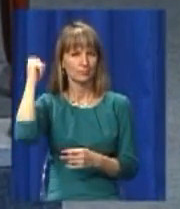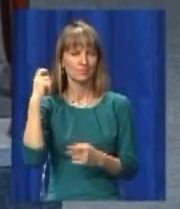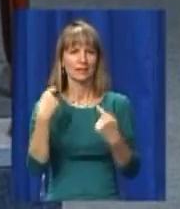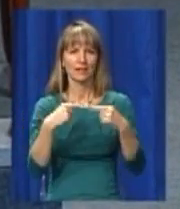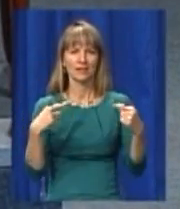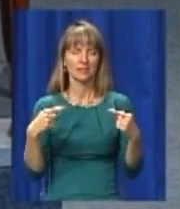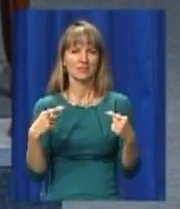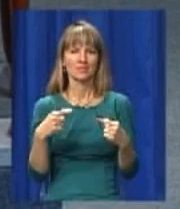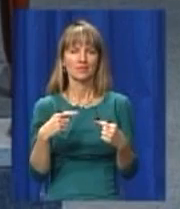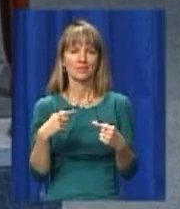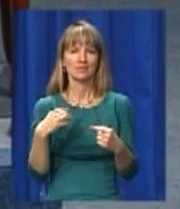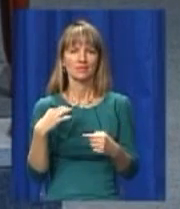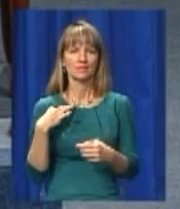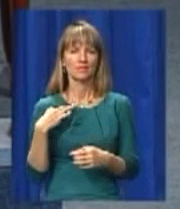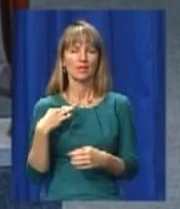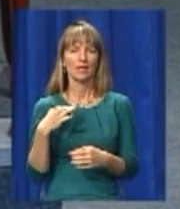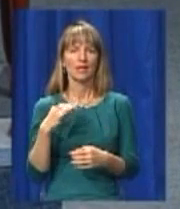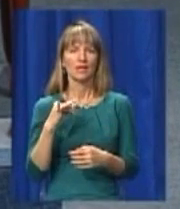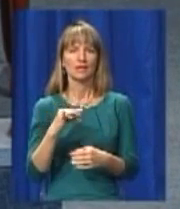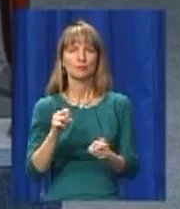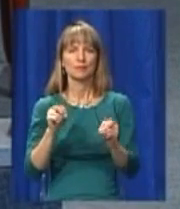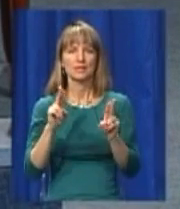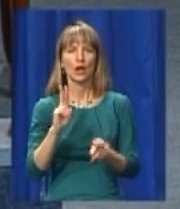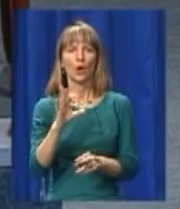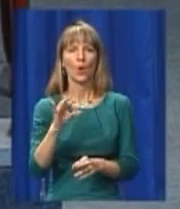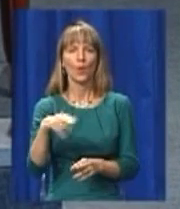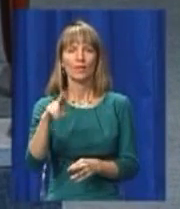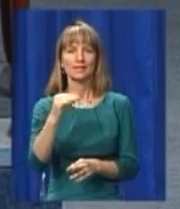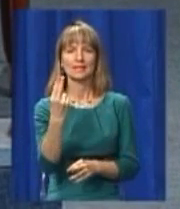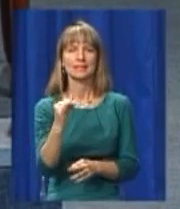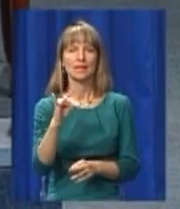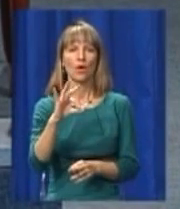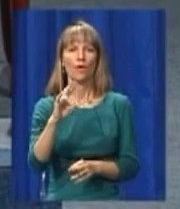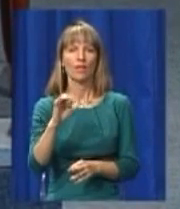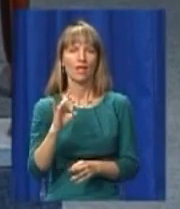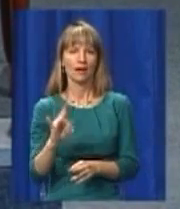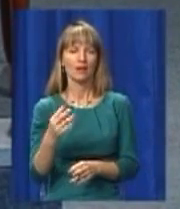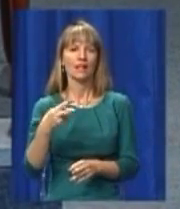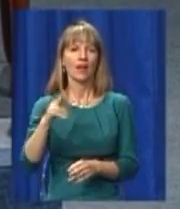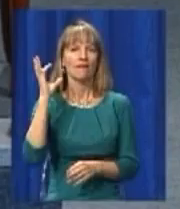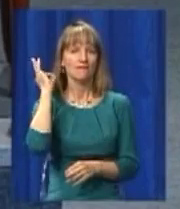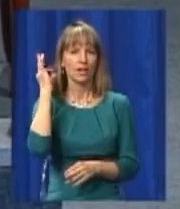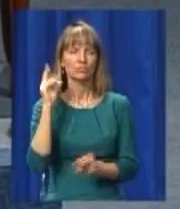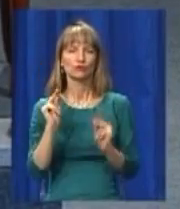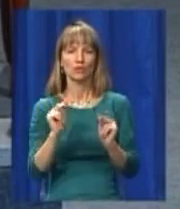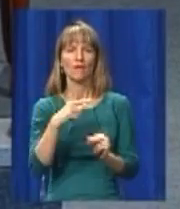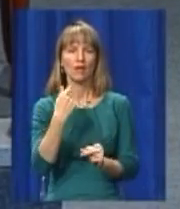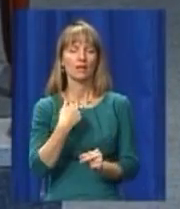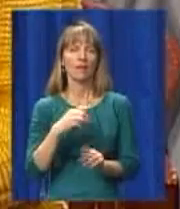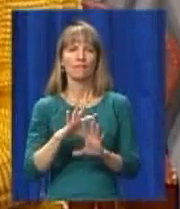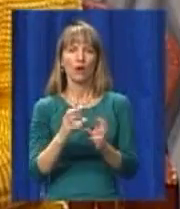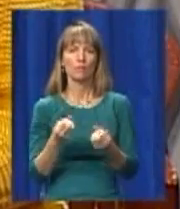там, не вентилятор, а кондиционер там для волос есть, там, ну, много разных есть такие. Ну, честно кажучи, я